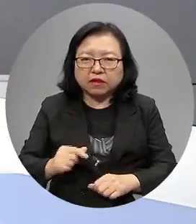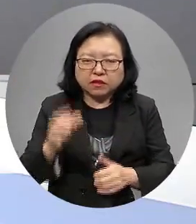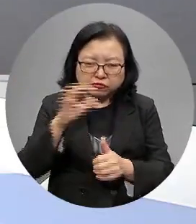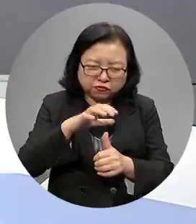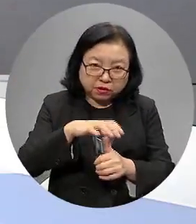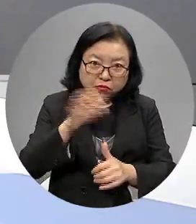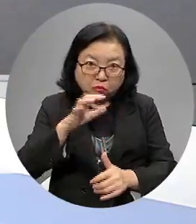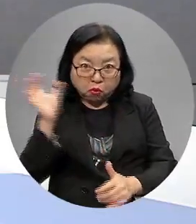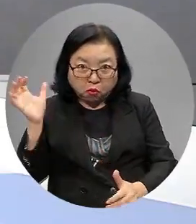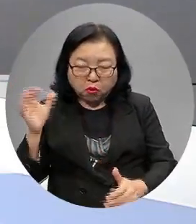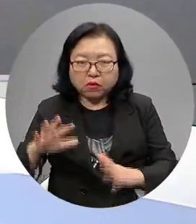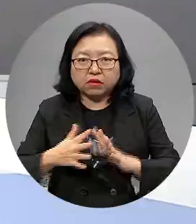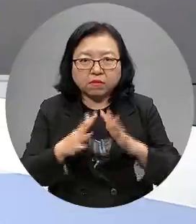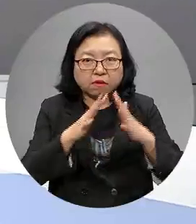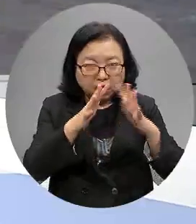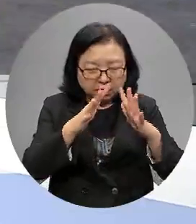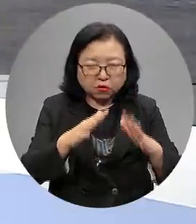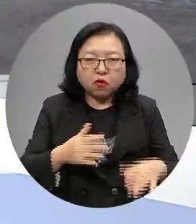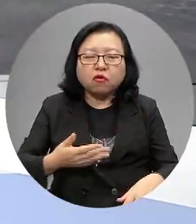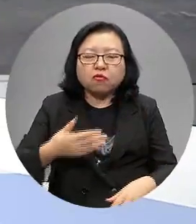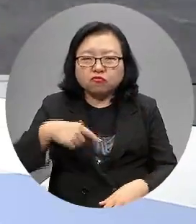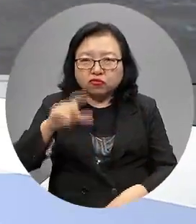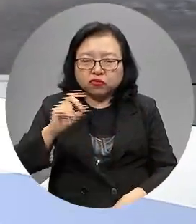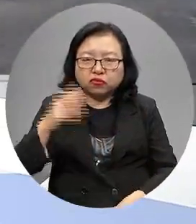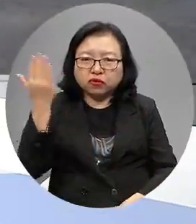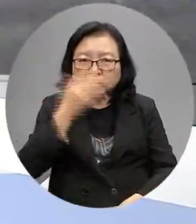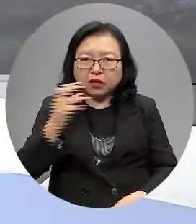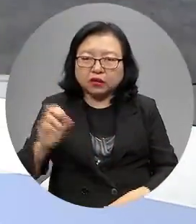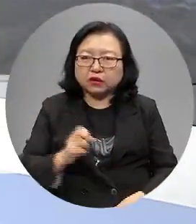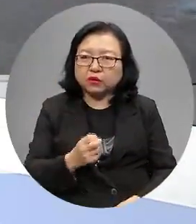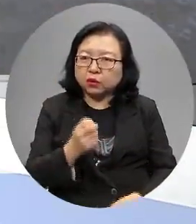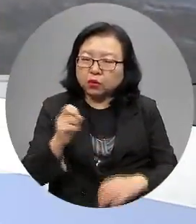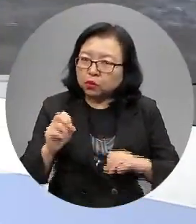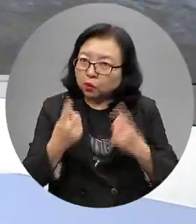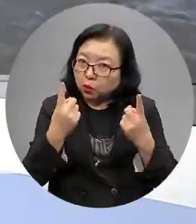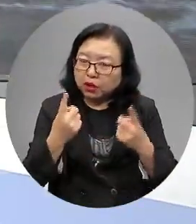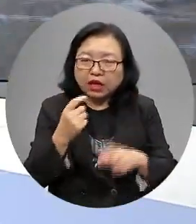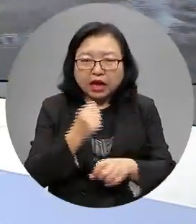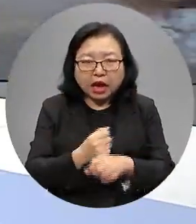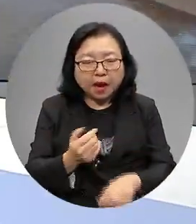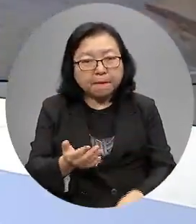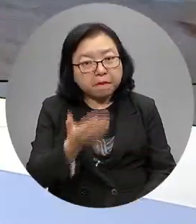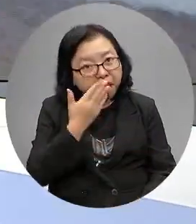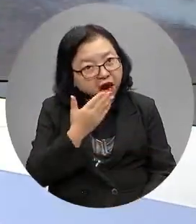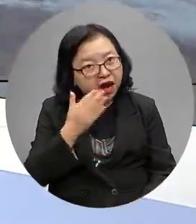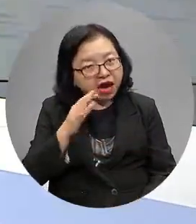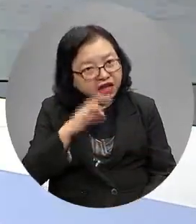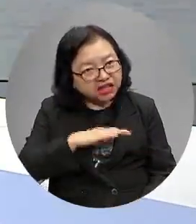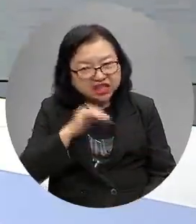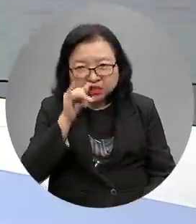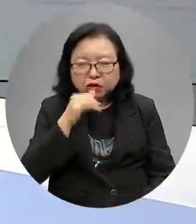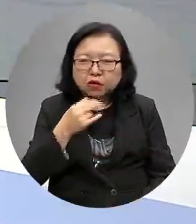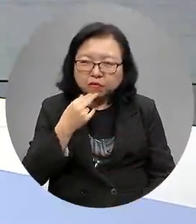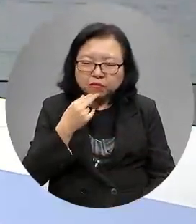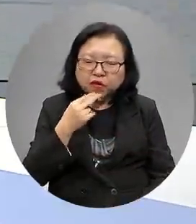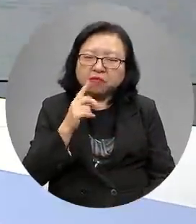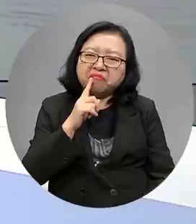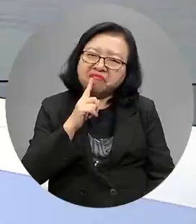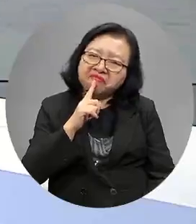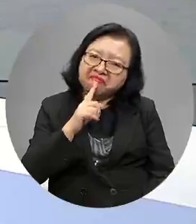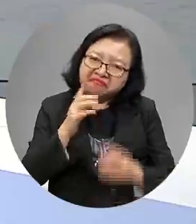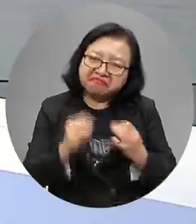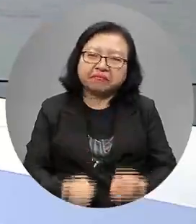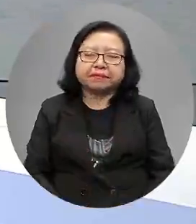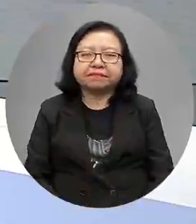풀고 개발하면서 수질도 개선하겠다는 건데 과연 가능할지 실효성 논란이 여전합니다. 이지현 기자가